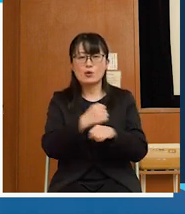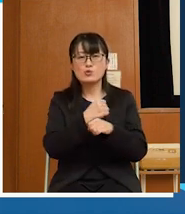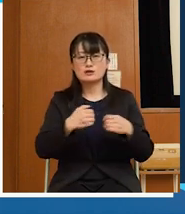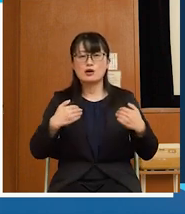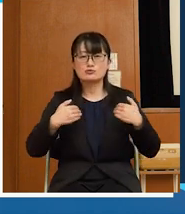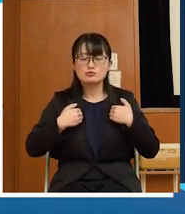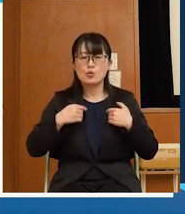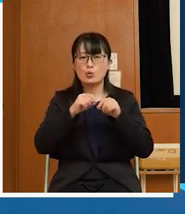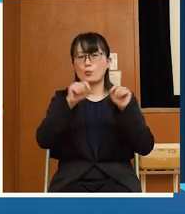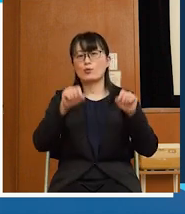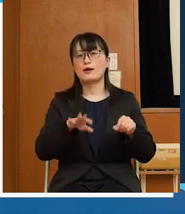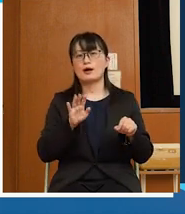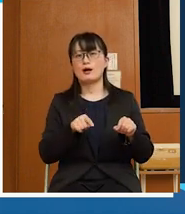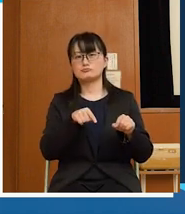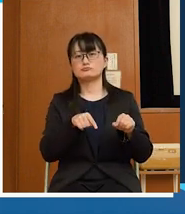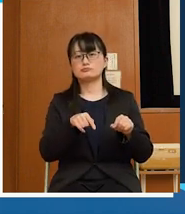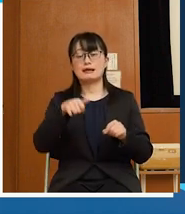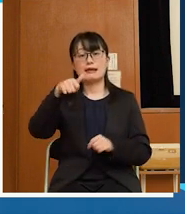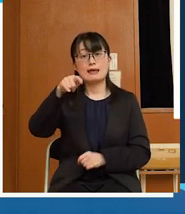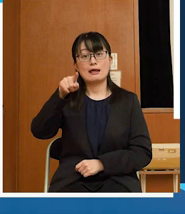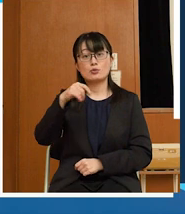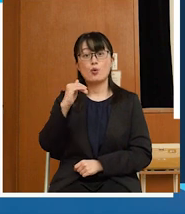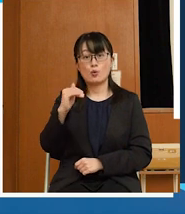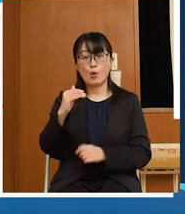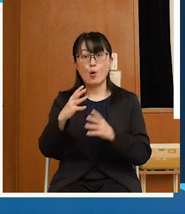基地の建設予定地である